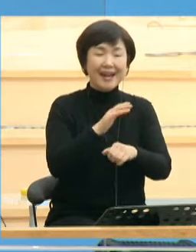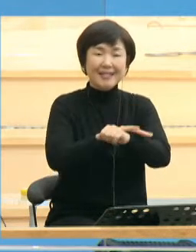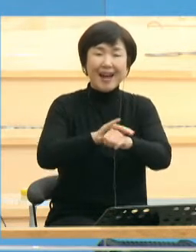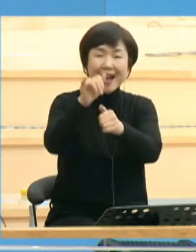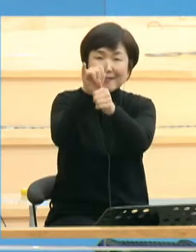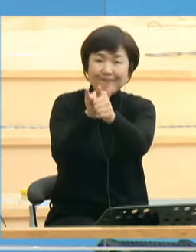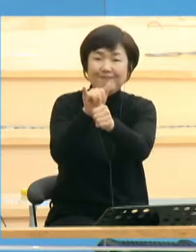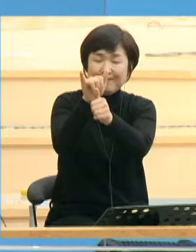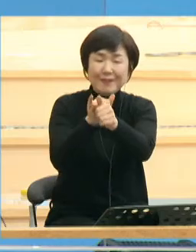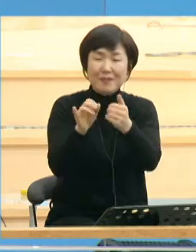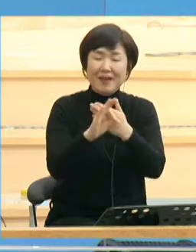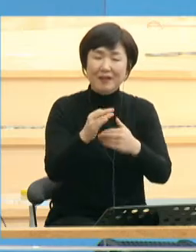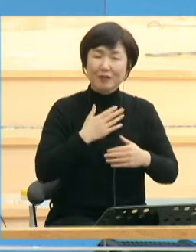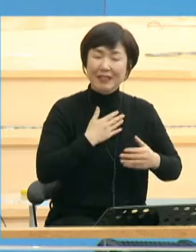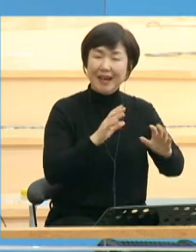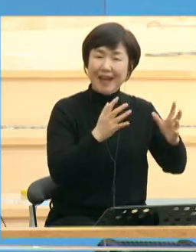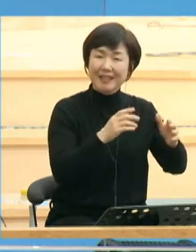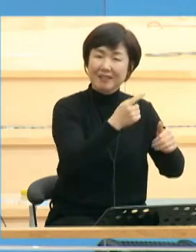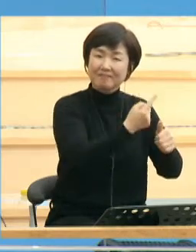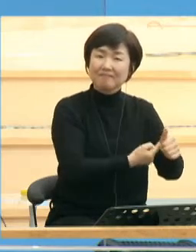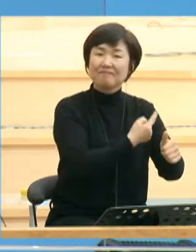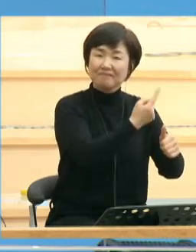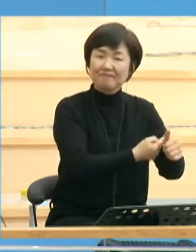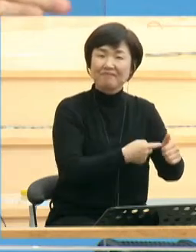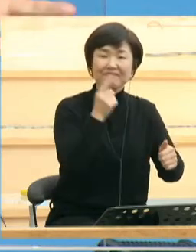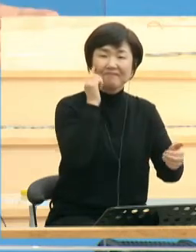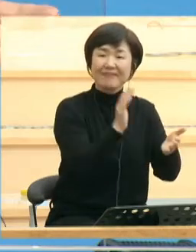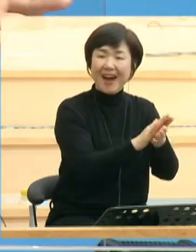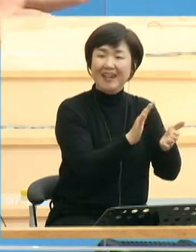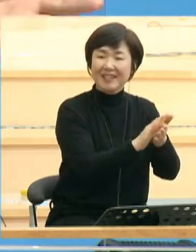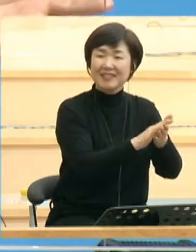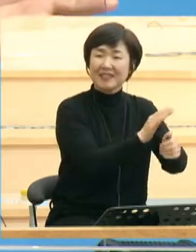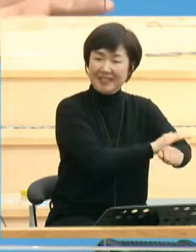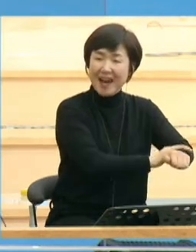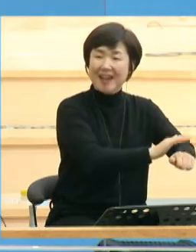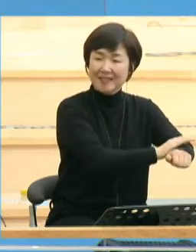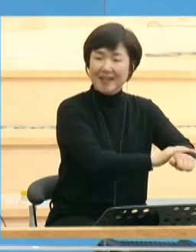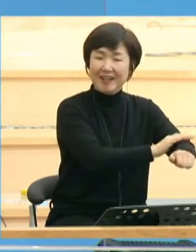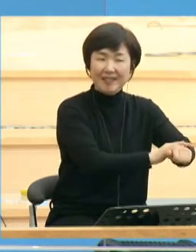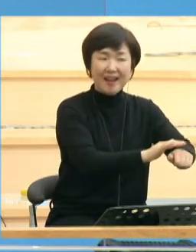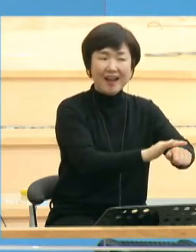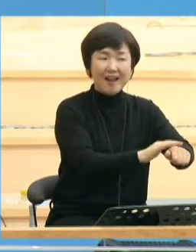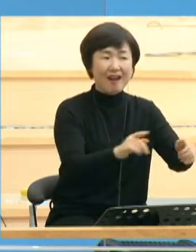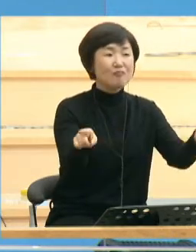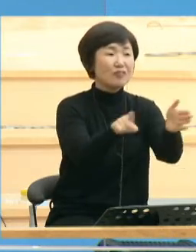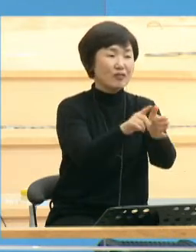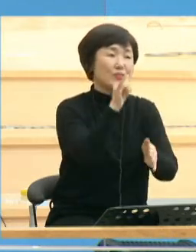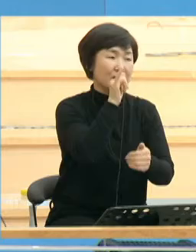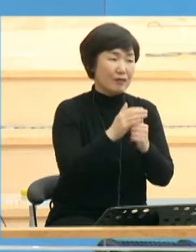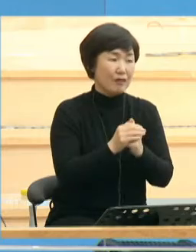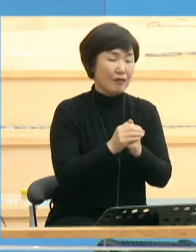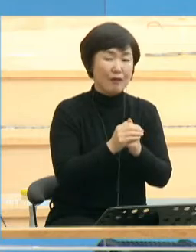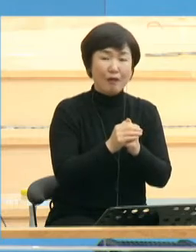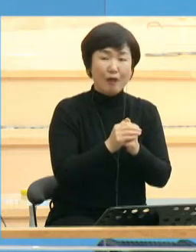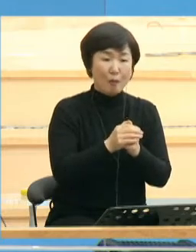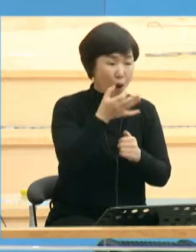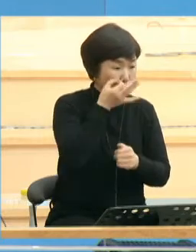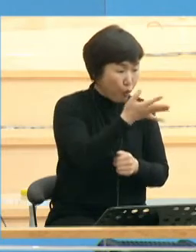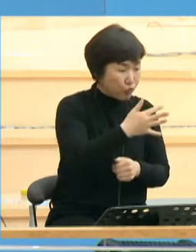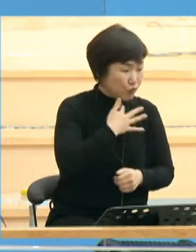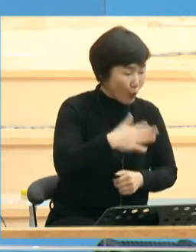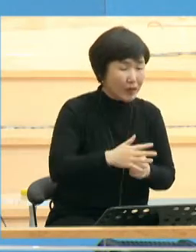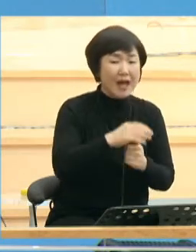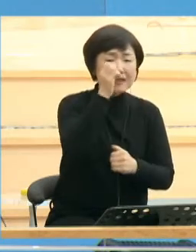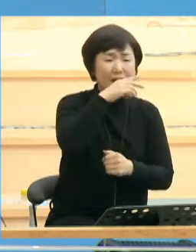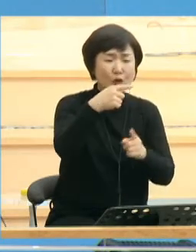이상한 믿음이 3 보여 주지 않았는데도 부모로서 그냥 그냥 그냥 교회만 갖다